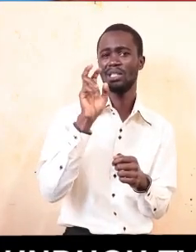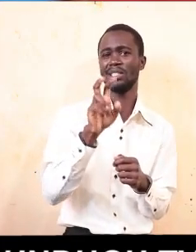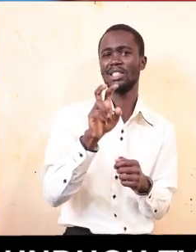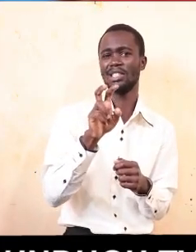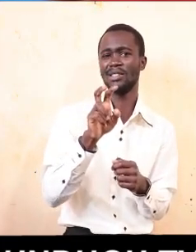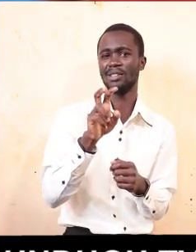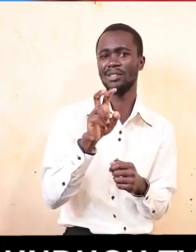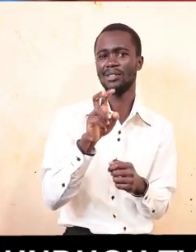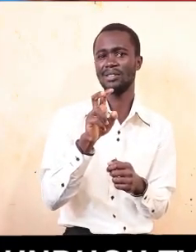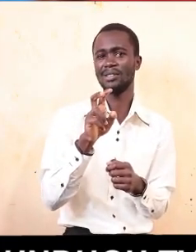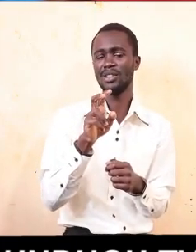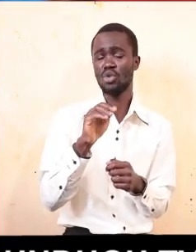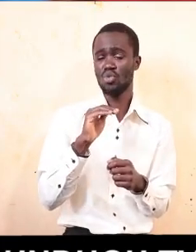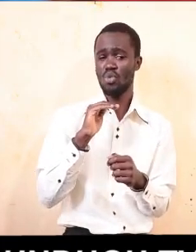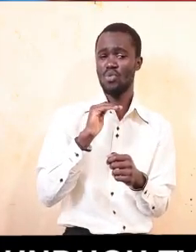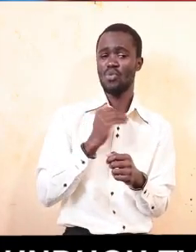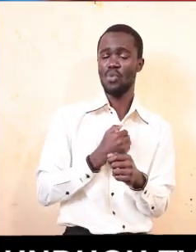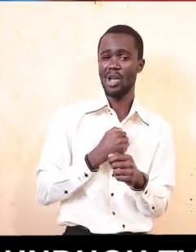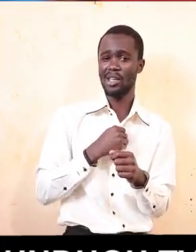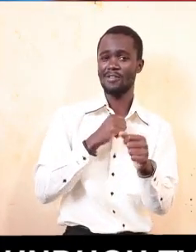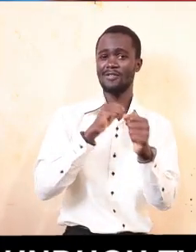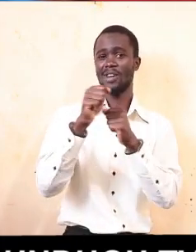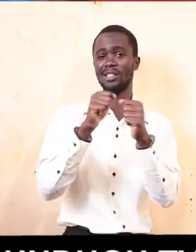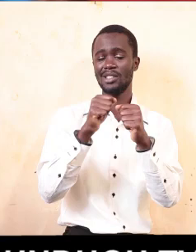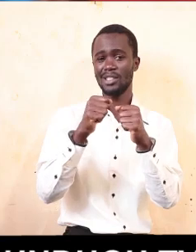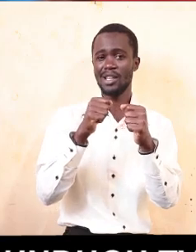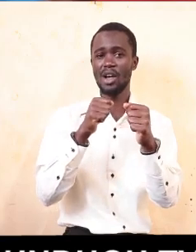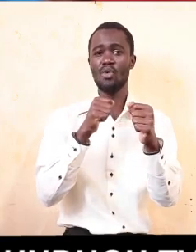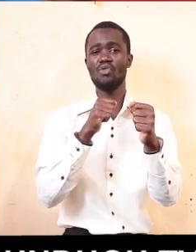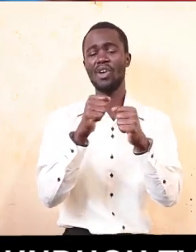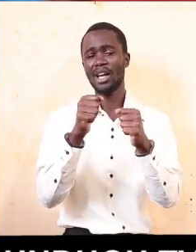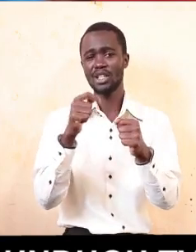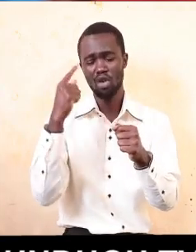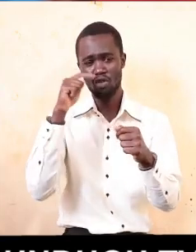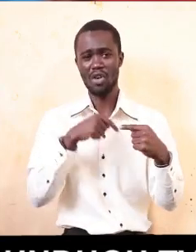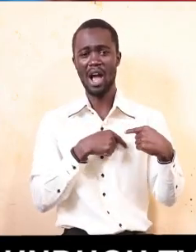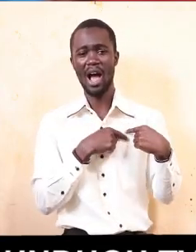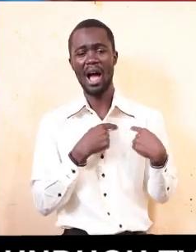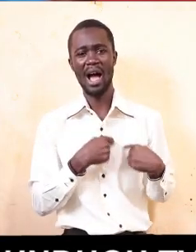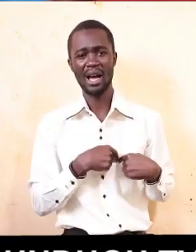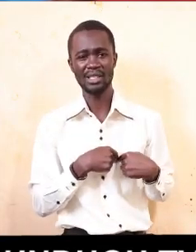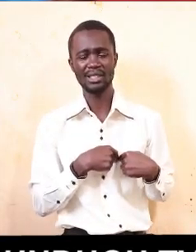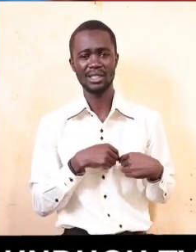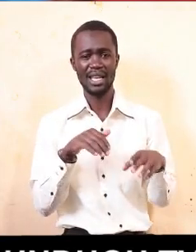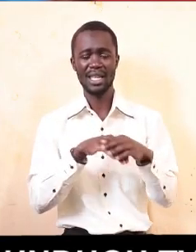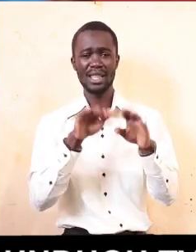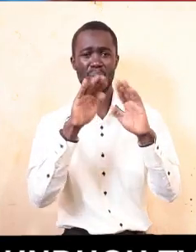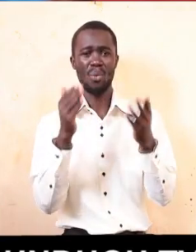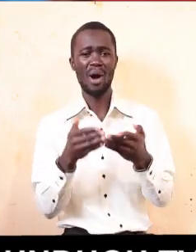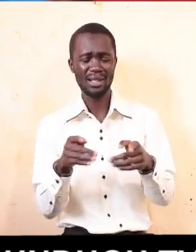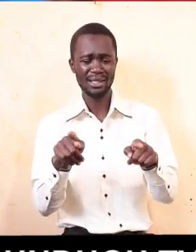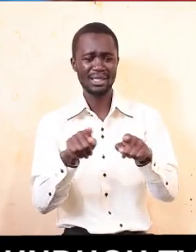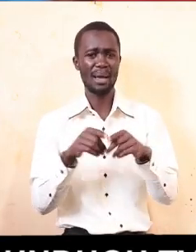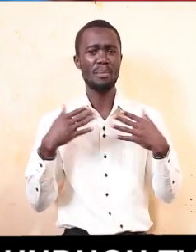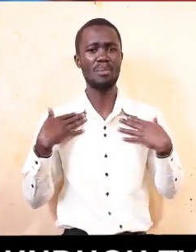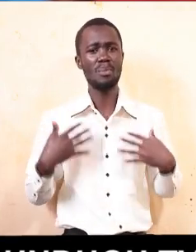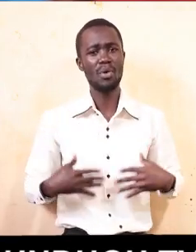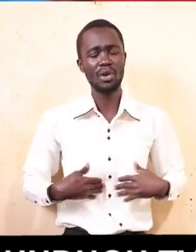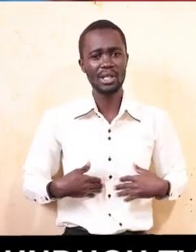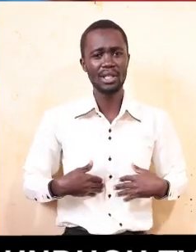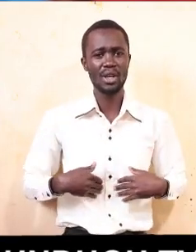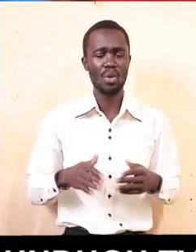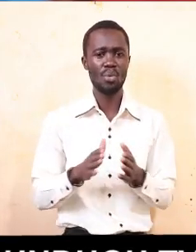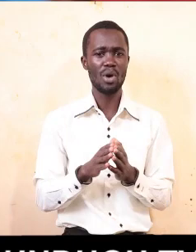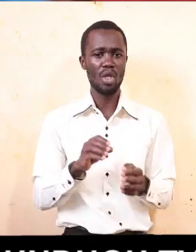kama sisi tunapigana vita vya kiroho hapa duniani na hata vita vya kimwili kwa uwezo na